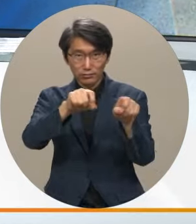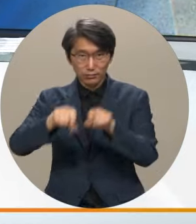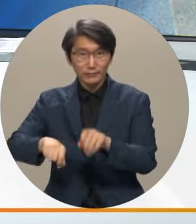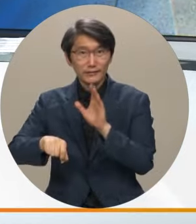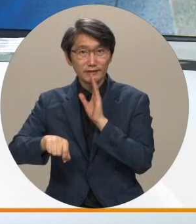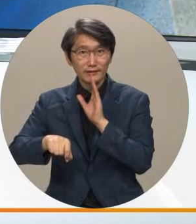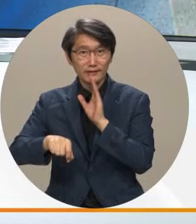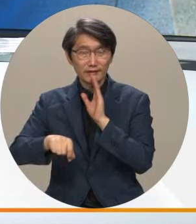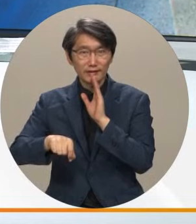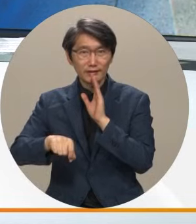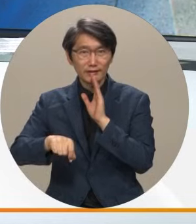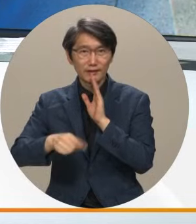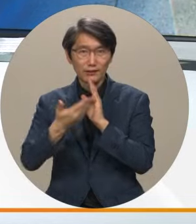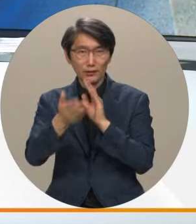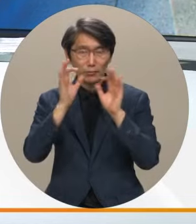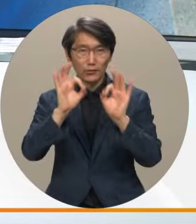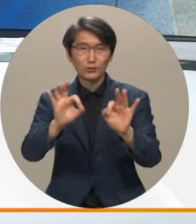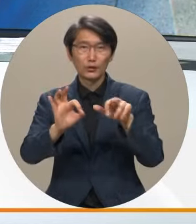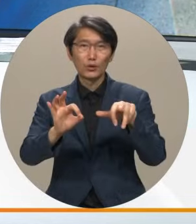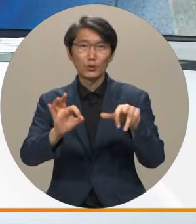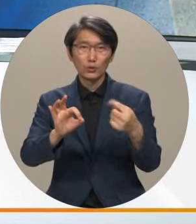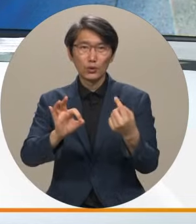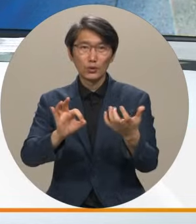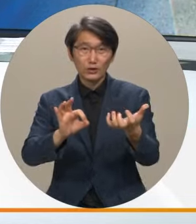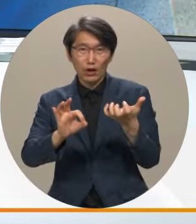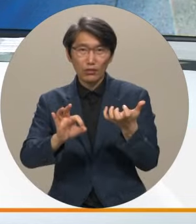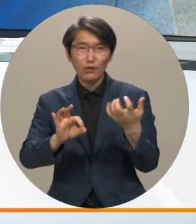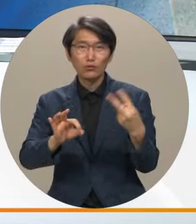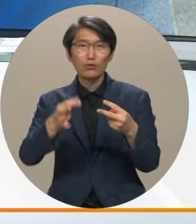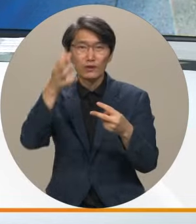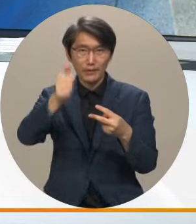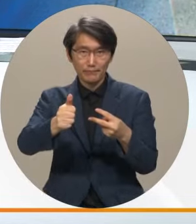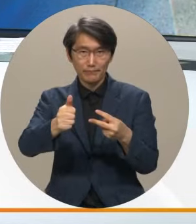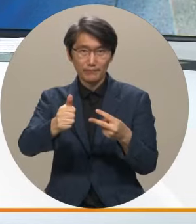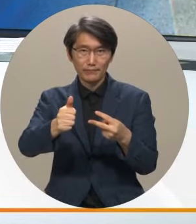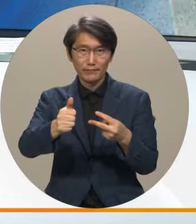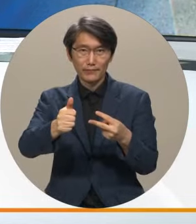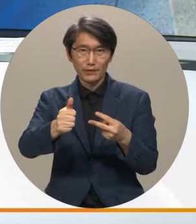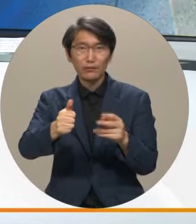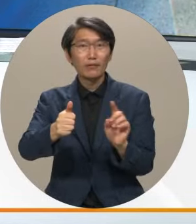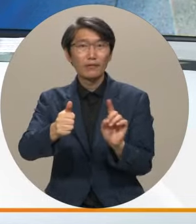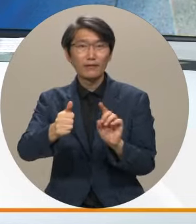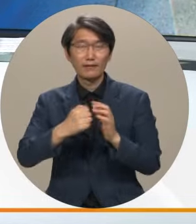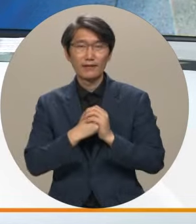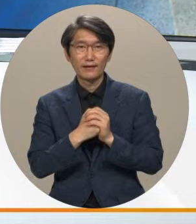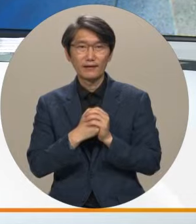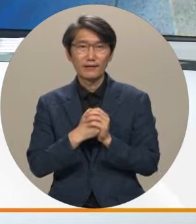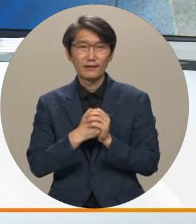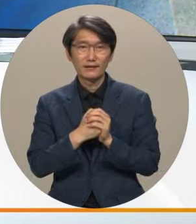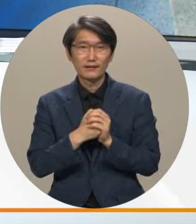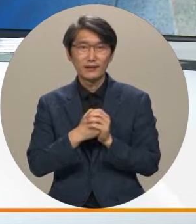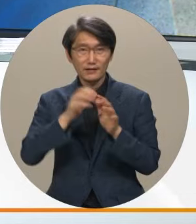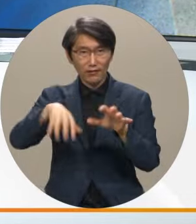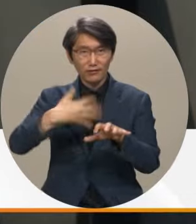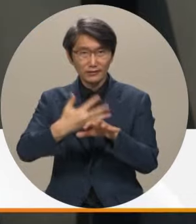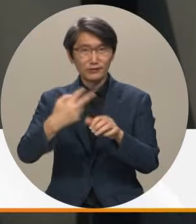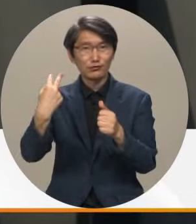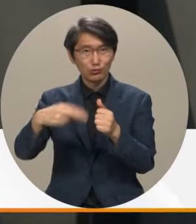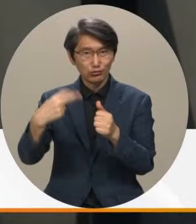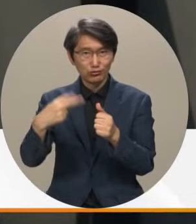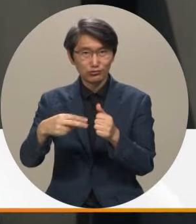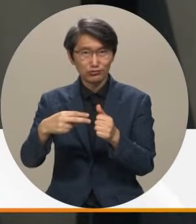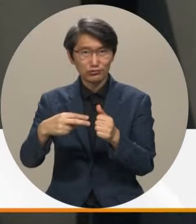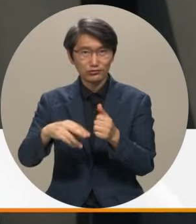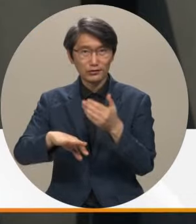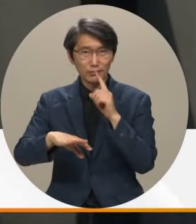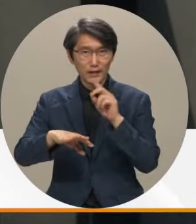있습니다. 그다음에 후보님께서 보시는 조전 교육감 정책의 공과는 어떤 모습일까요? 그 혁신 교육은